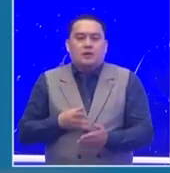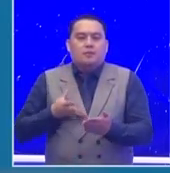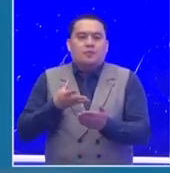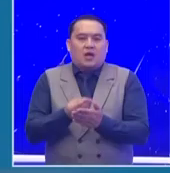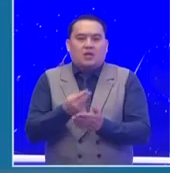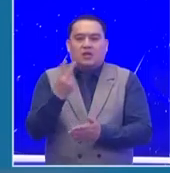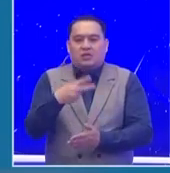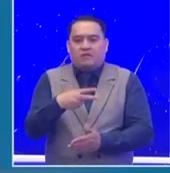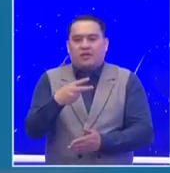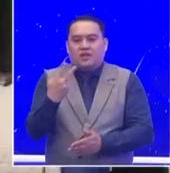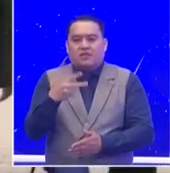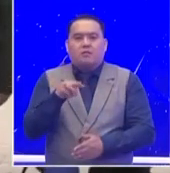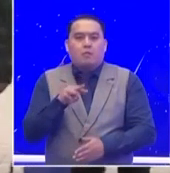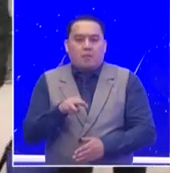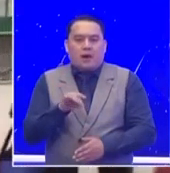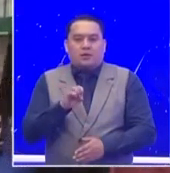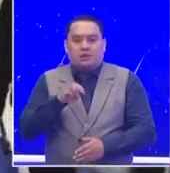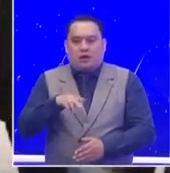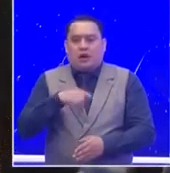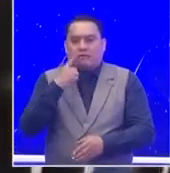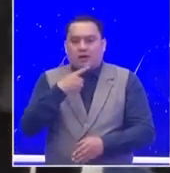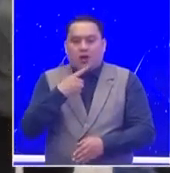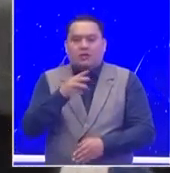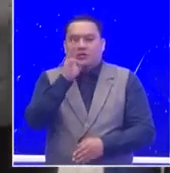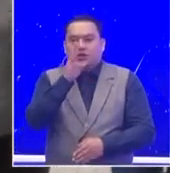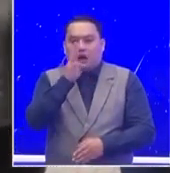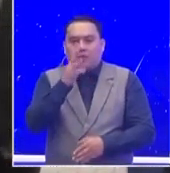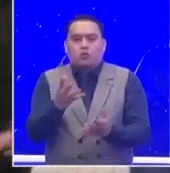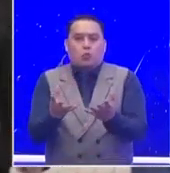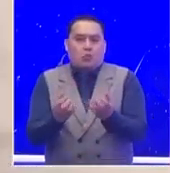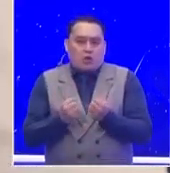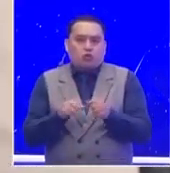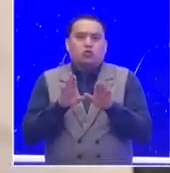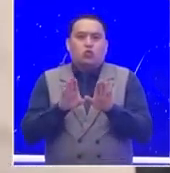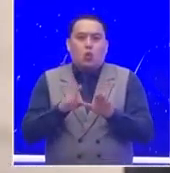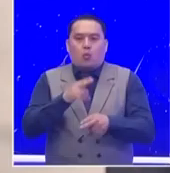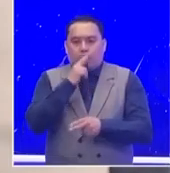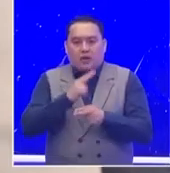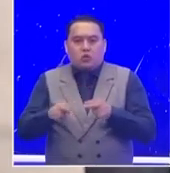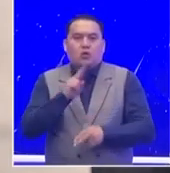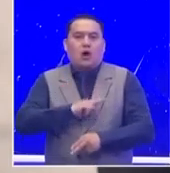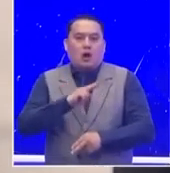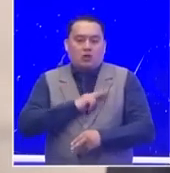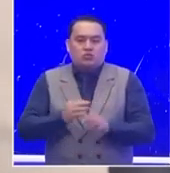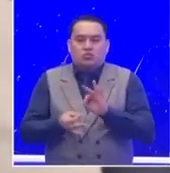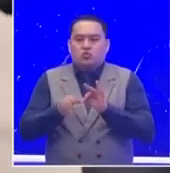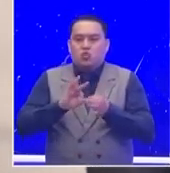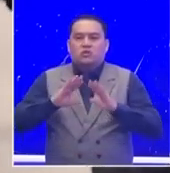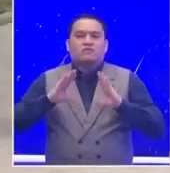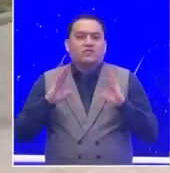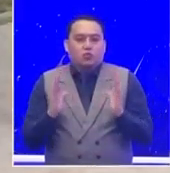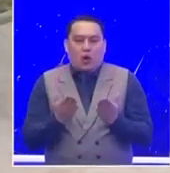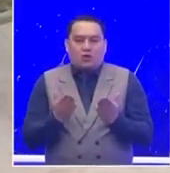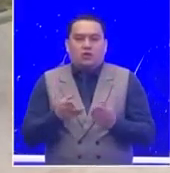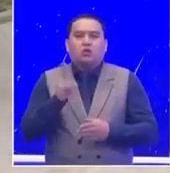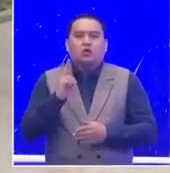говорил 23 марта. Отныне минимальную зарплату смогут получать не только те, кто потерял работу из-за сложившейся ситуации,